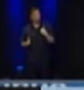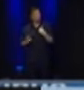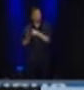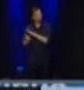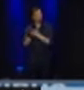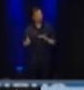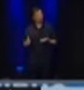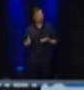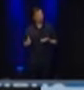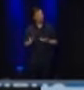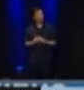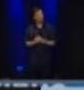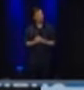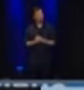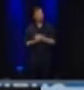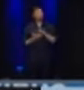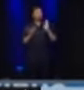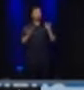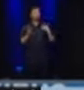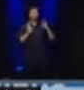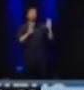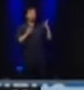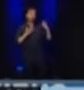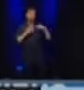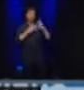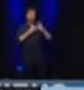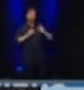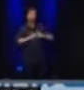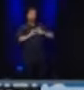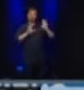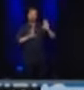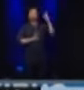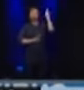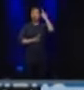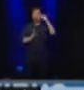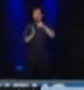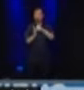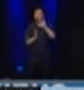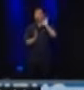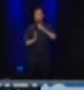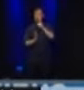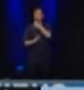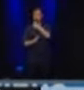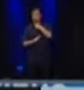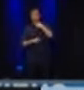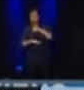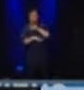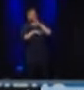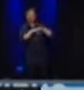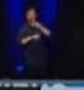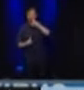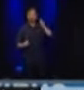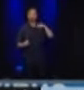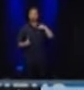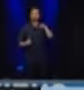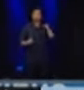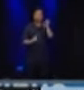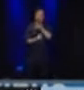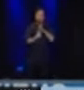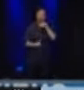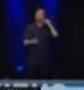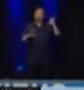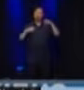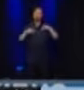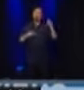Si c'est la raison pour laquelle elle a été congédiée, c'est inacceptable. OK? Donc là, j'ai demandé à Christian